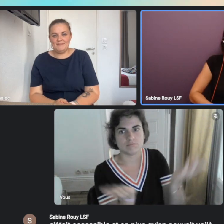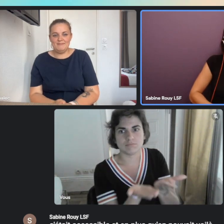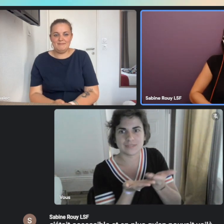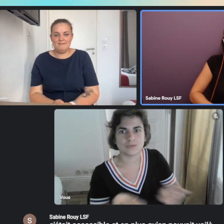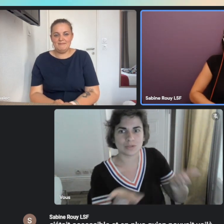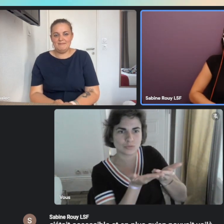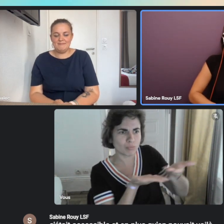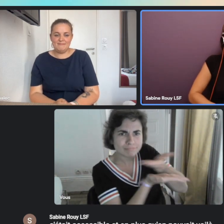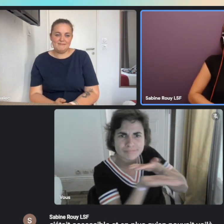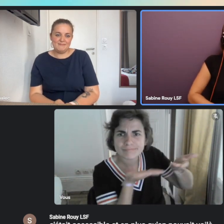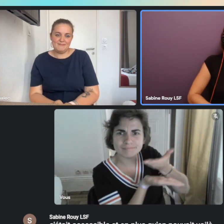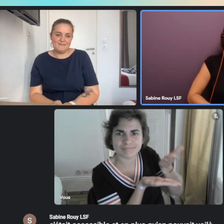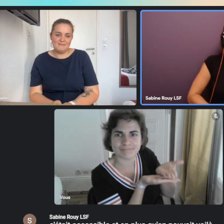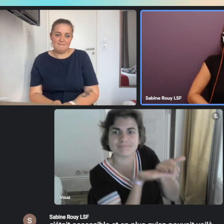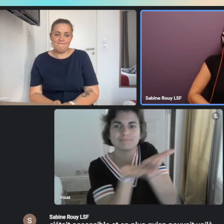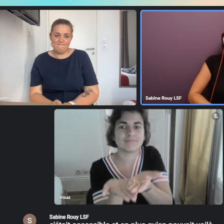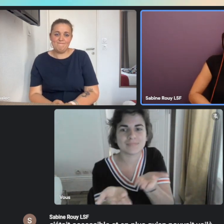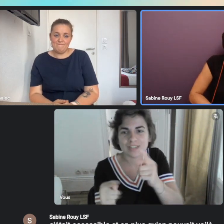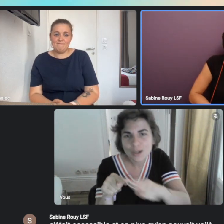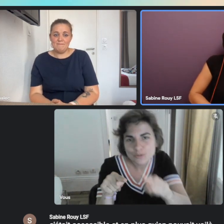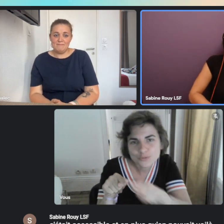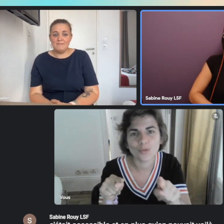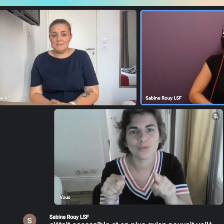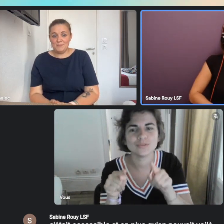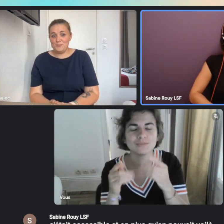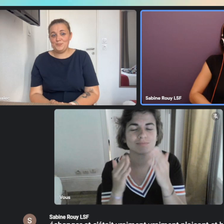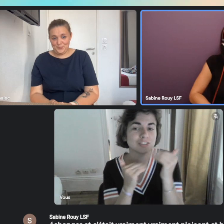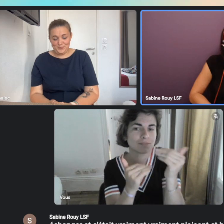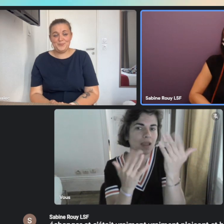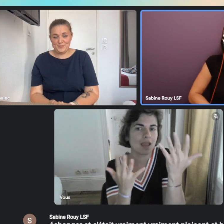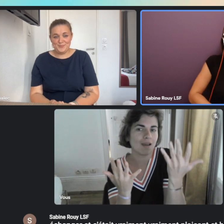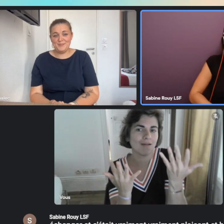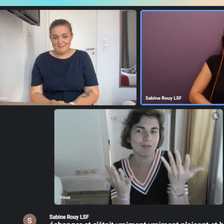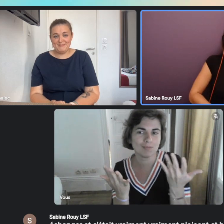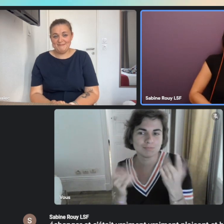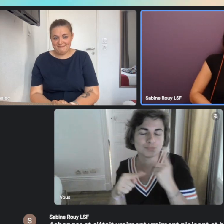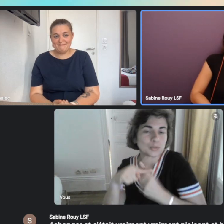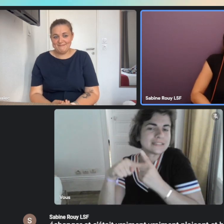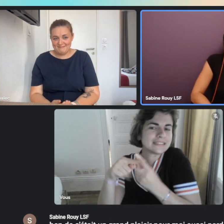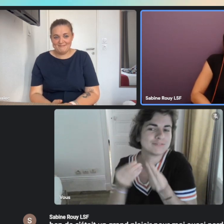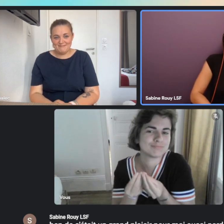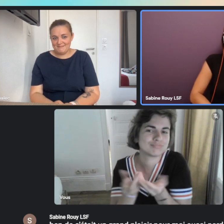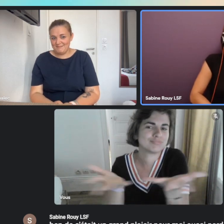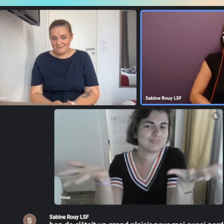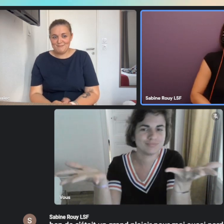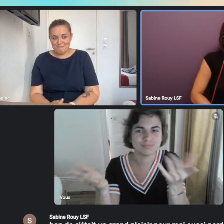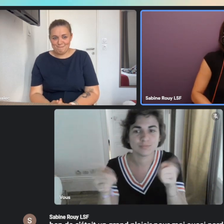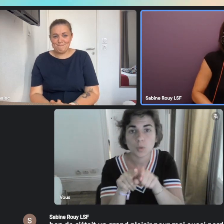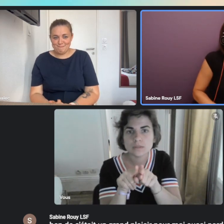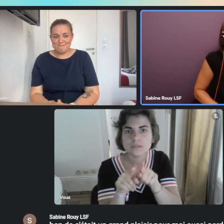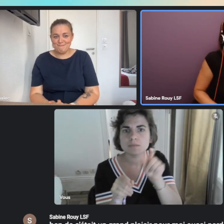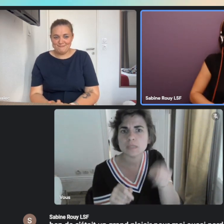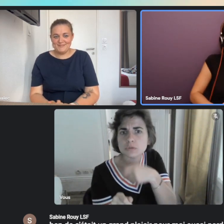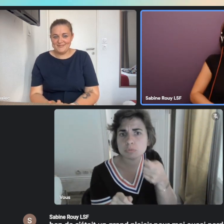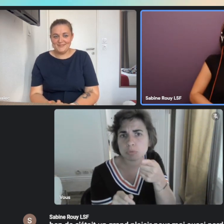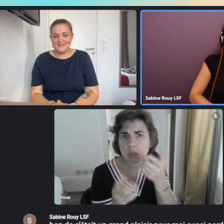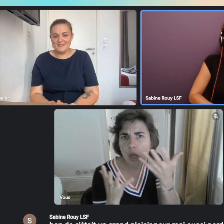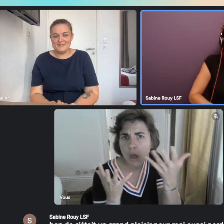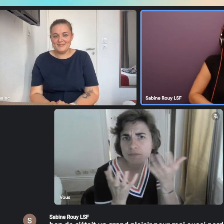j'espère que, donc cet échange, cette situation, ça a pu vous apporter quelque chose. J'espère que, voilà, ça vous donne